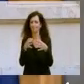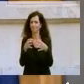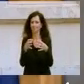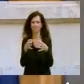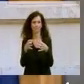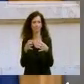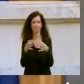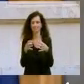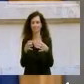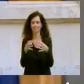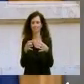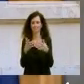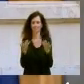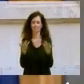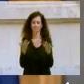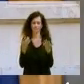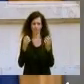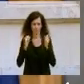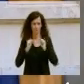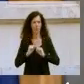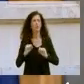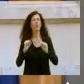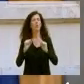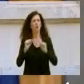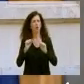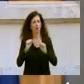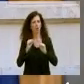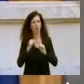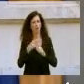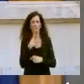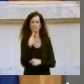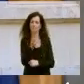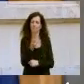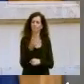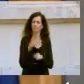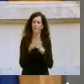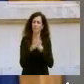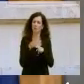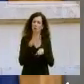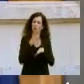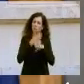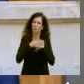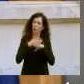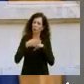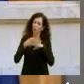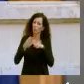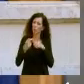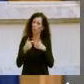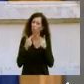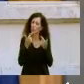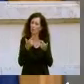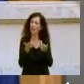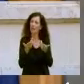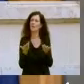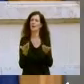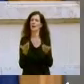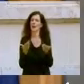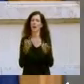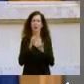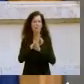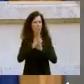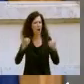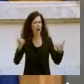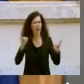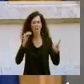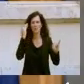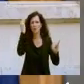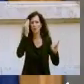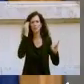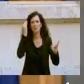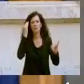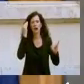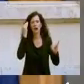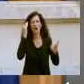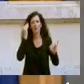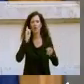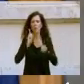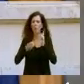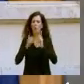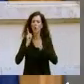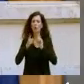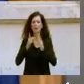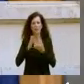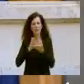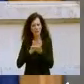battute di sovietizzazione mai pensato e mai pensato a una politica industriale in questa direzione